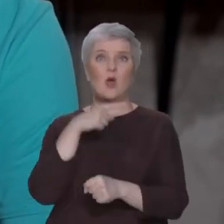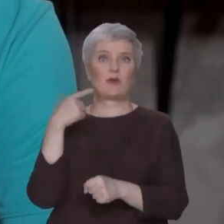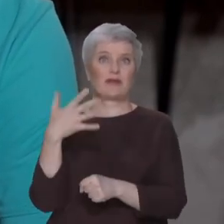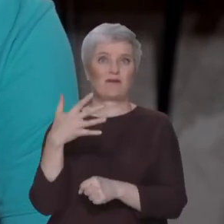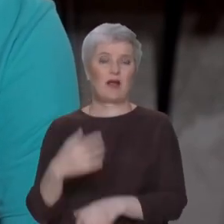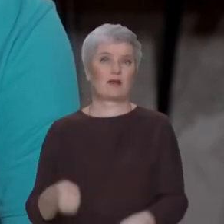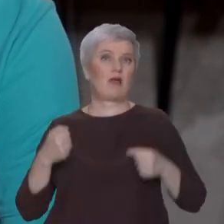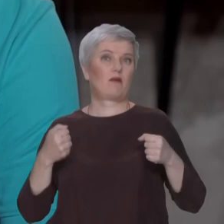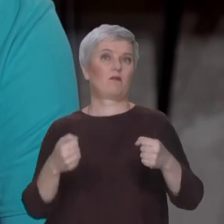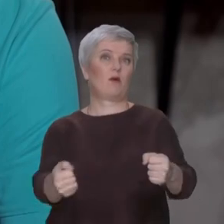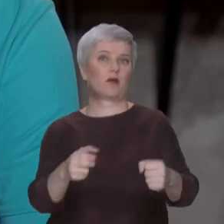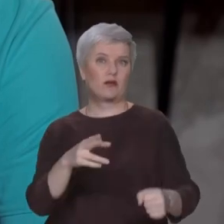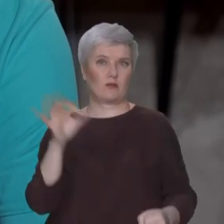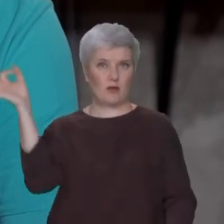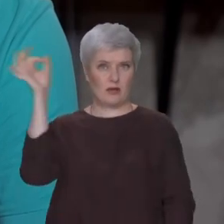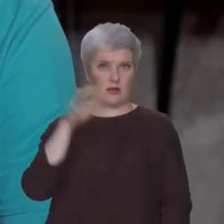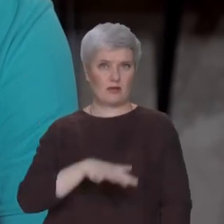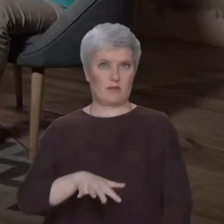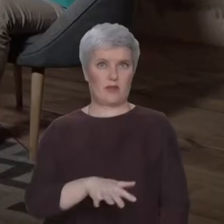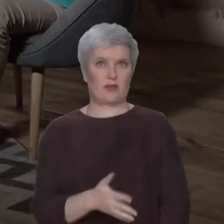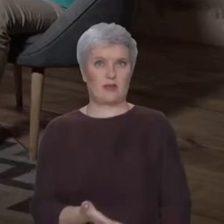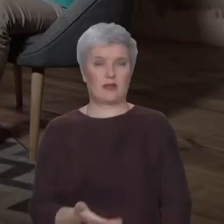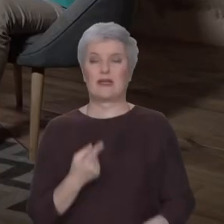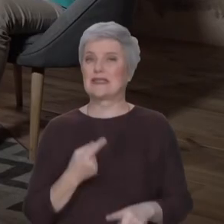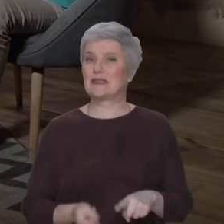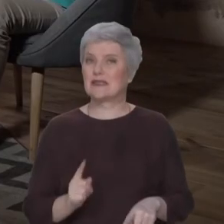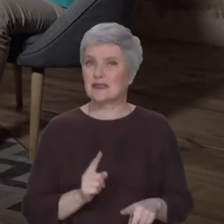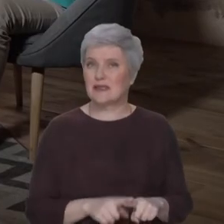вулицями Кьольна. Тому це